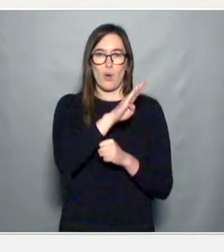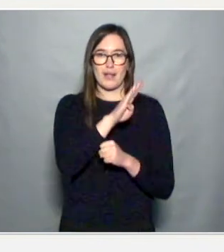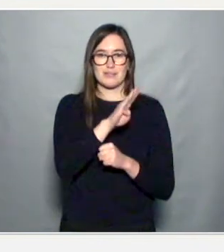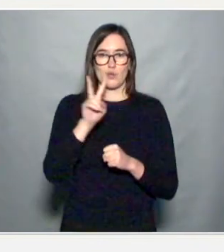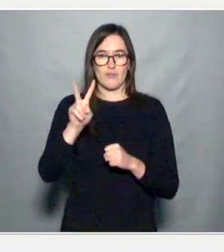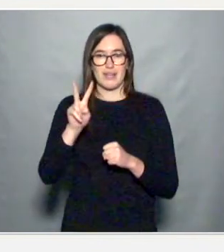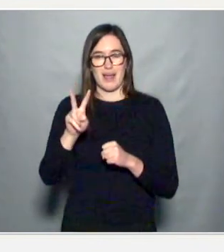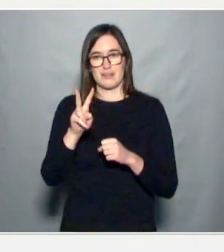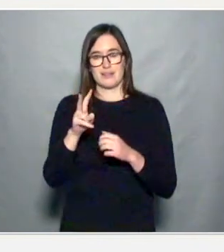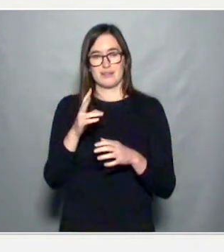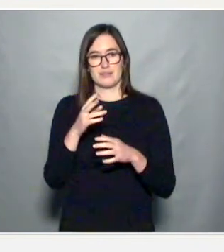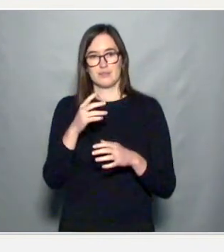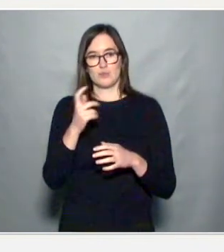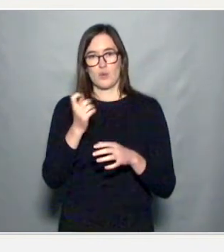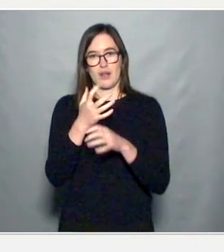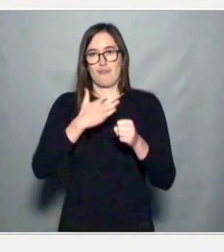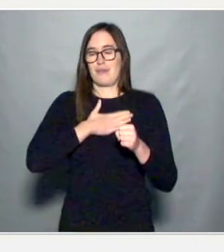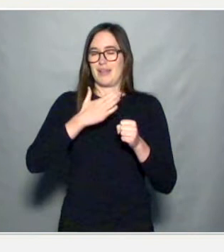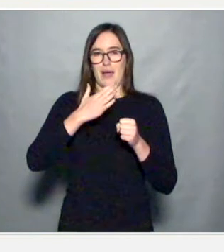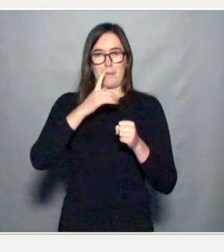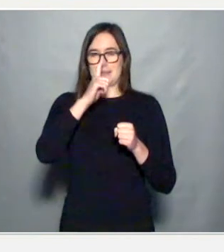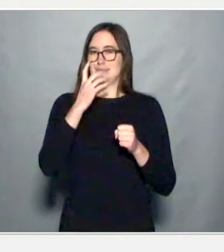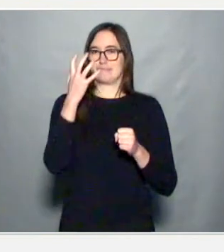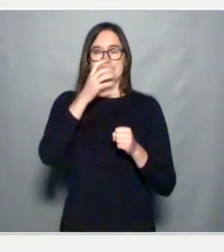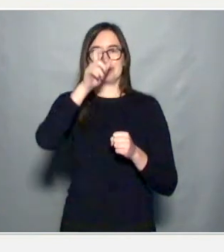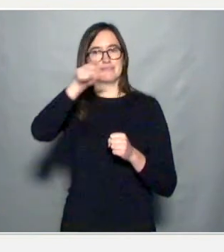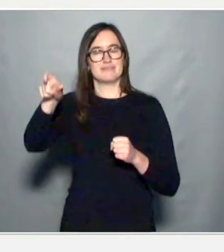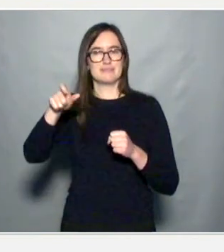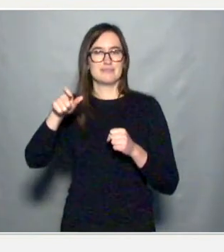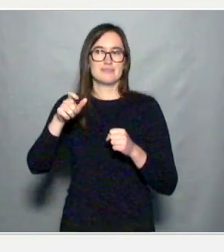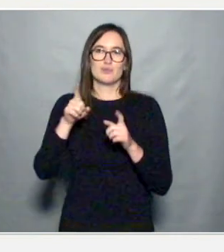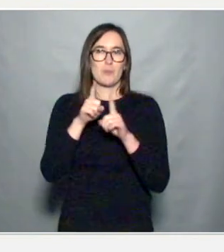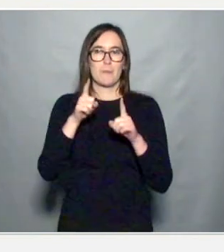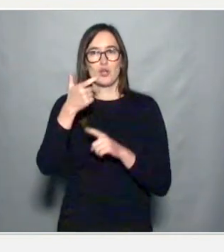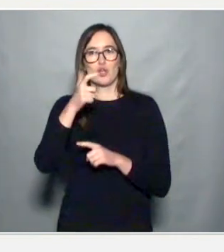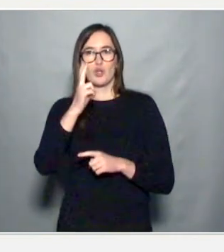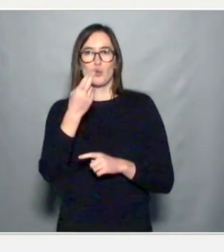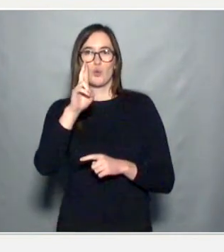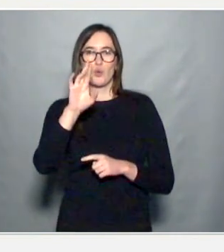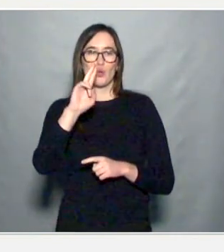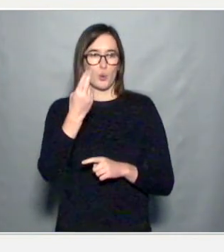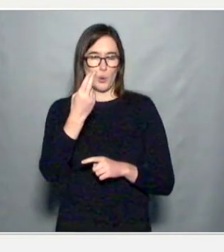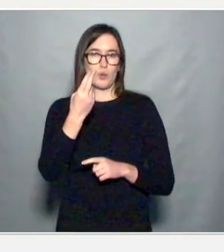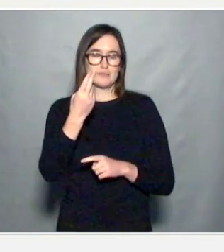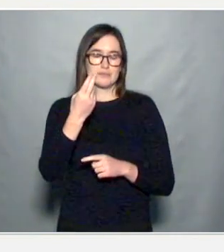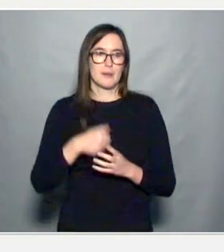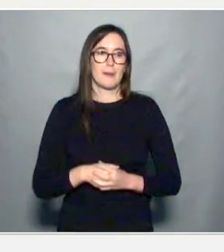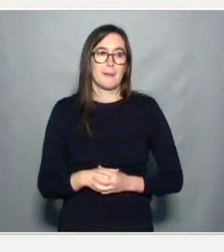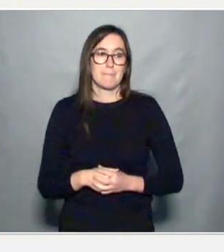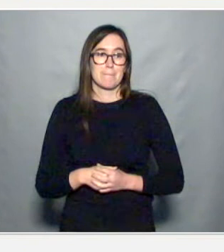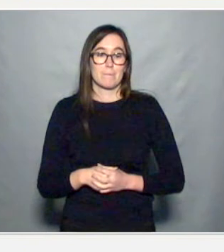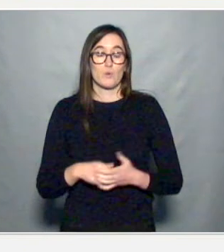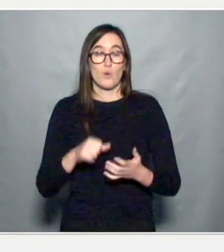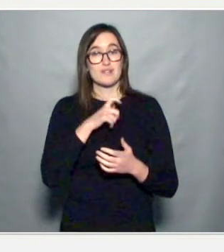absoluta största favoriter. Fantastisk guru inom lågaffektivt bemötande. Och är det någon som vill